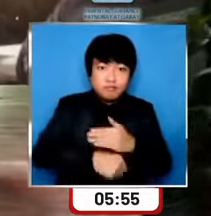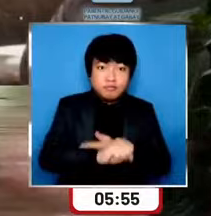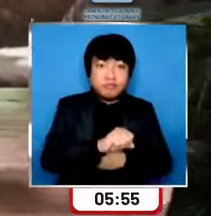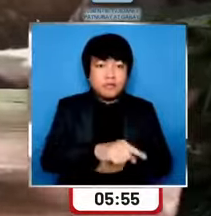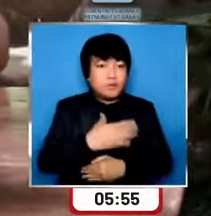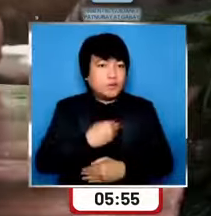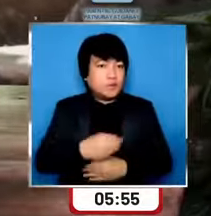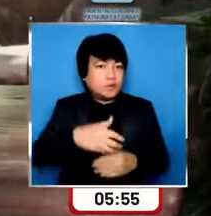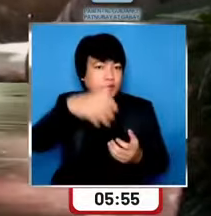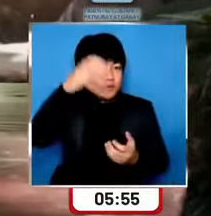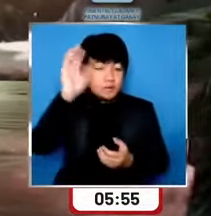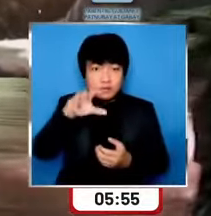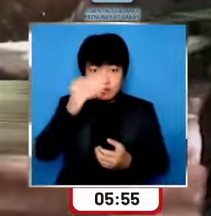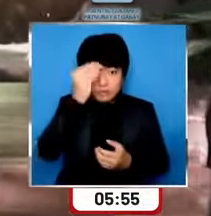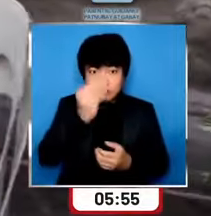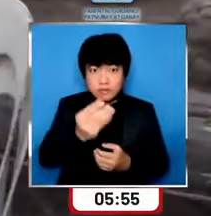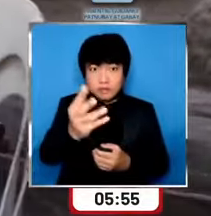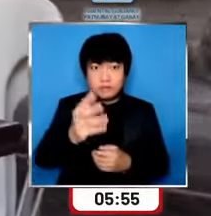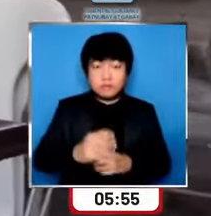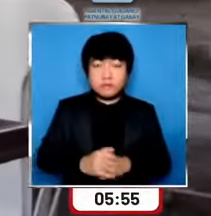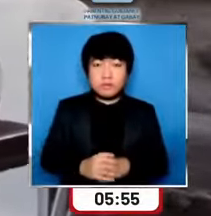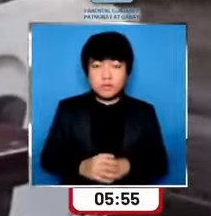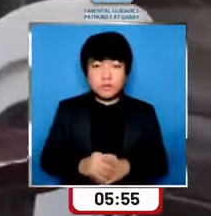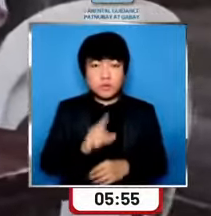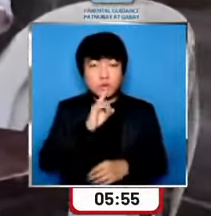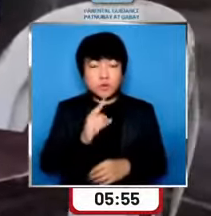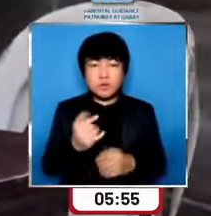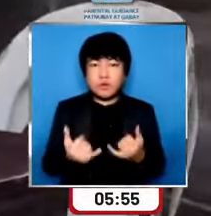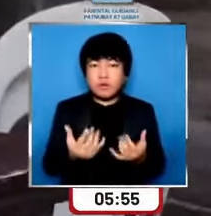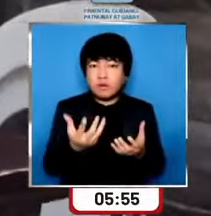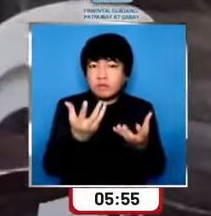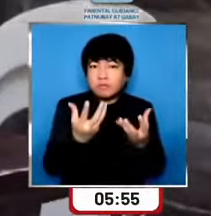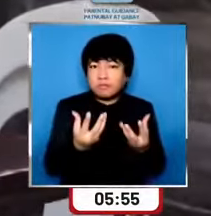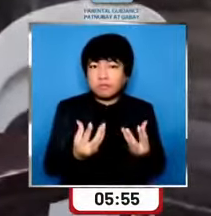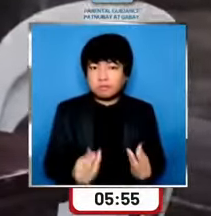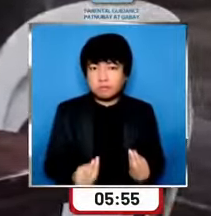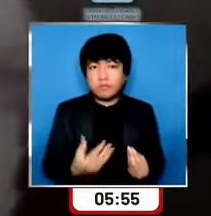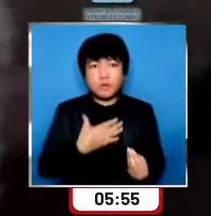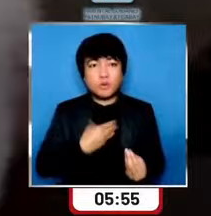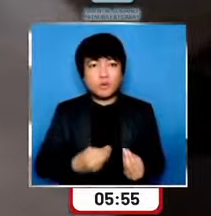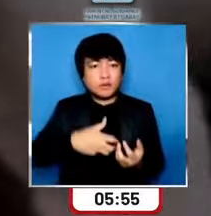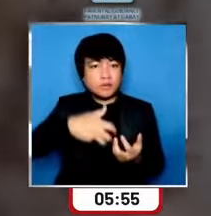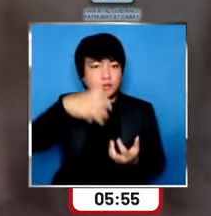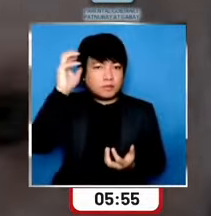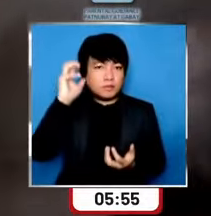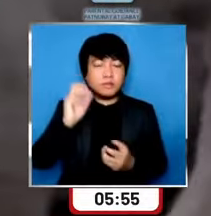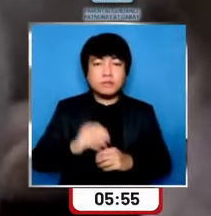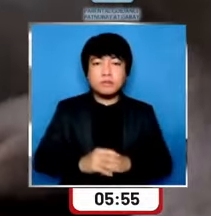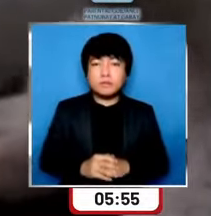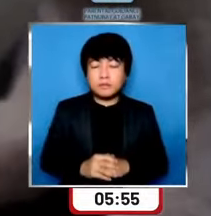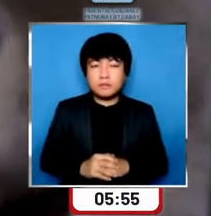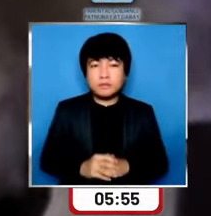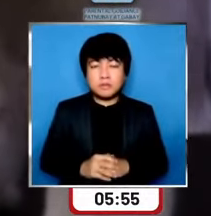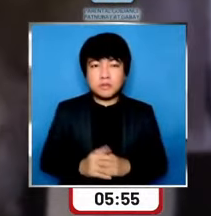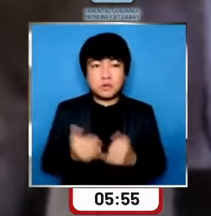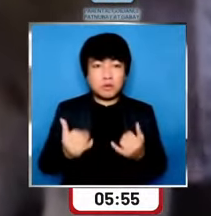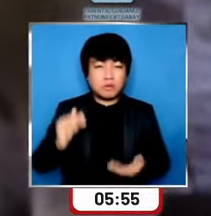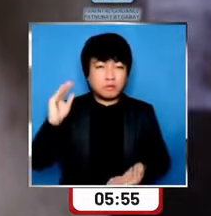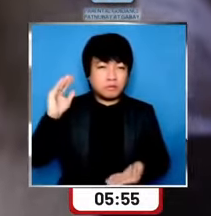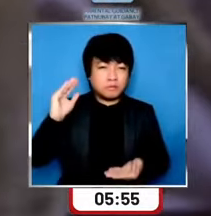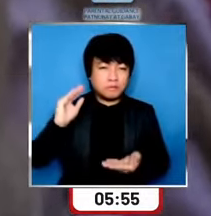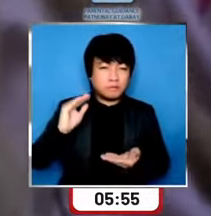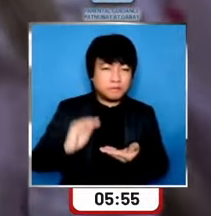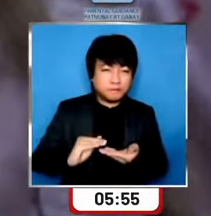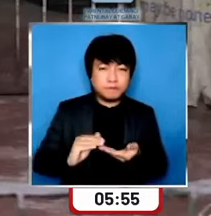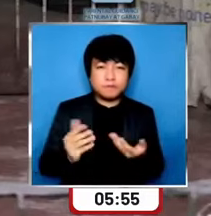ng vulnerable o maaring at risk for extinction ayon sa IUCN Red List of Threatened Species. Dahil sa patuloy na pagbaba ng bilang sa wild o natural